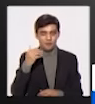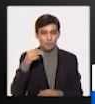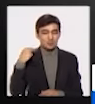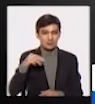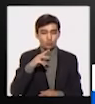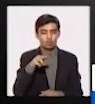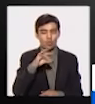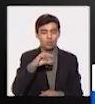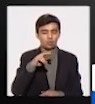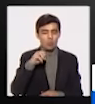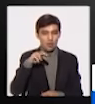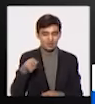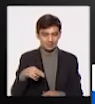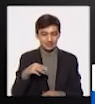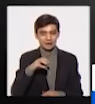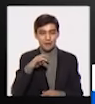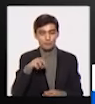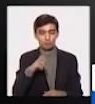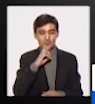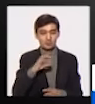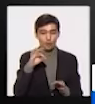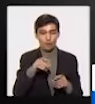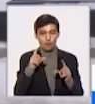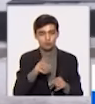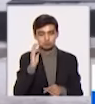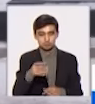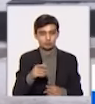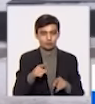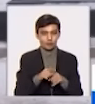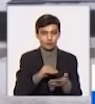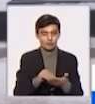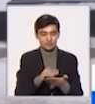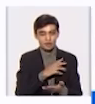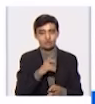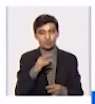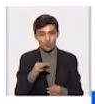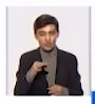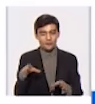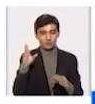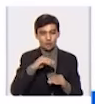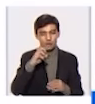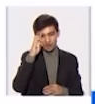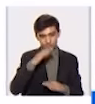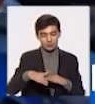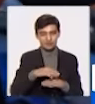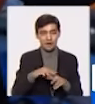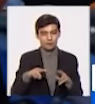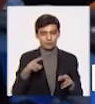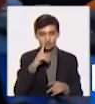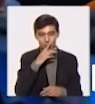Трамп тұтынушыларға жақсы болды, бензин бағасы арзандайды деп жазыпты. Алайда бұл алгоритм барлық елге қатысты емес